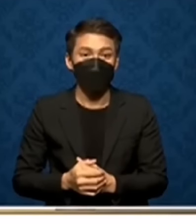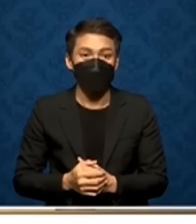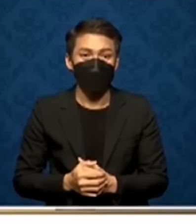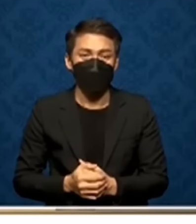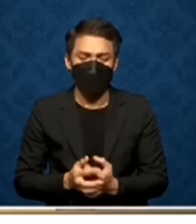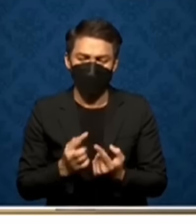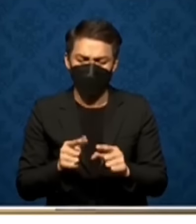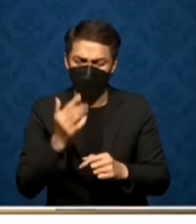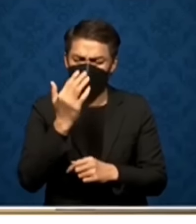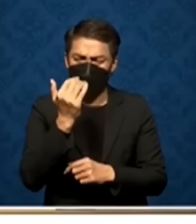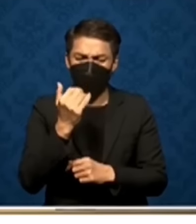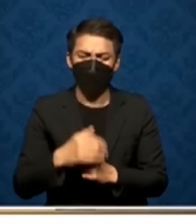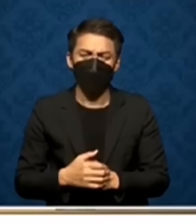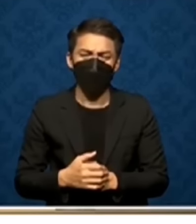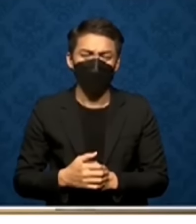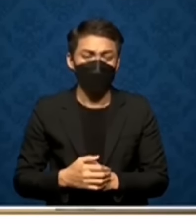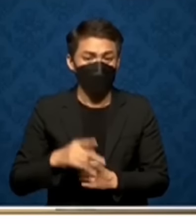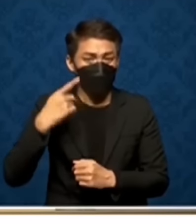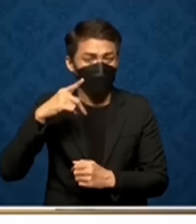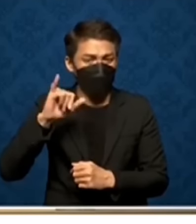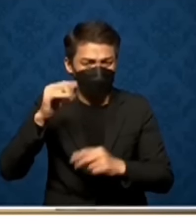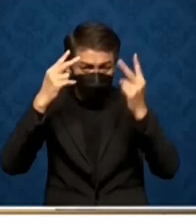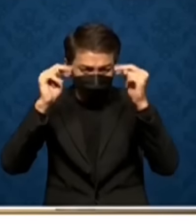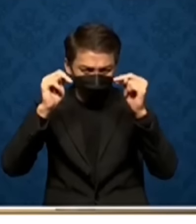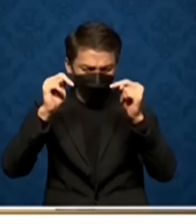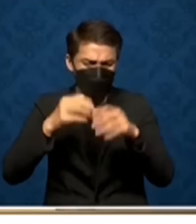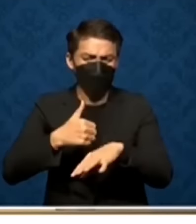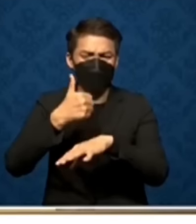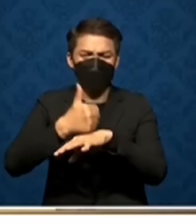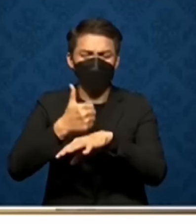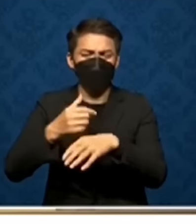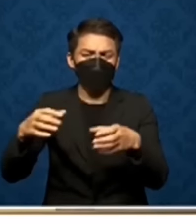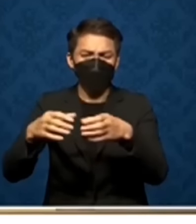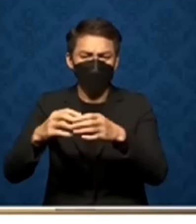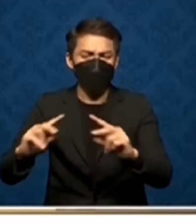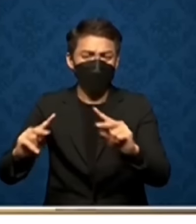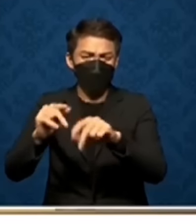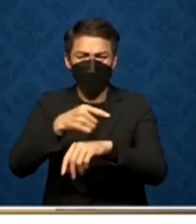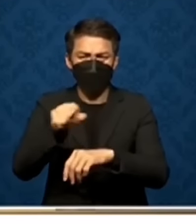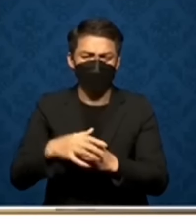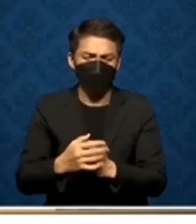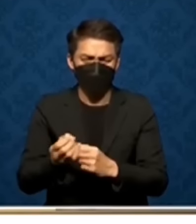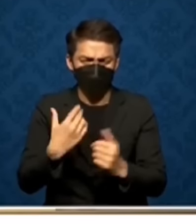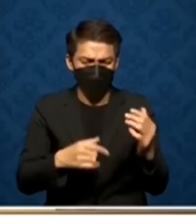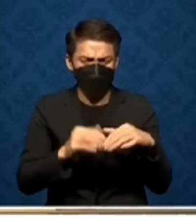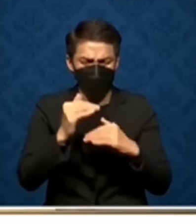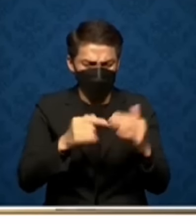ไมรัฐบาลพลเอกประยุทธ์กับคณะเนี่ยจึงทำให้3จังหวัดเป็นจังหวัดที่ยากจนที่สุ